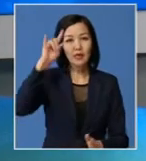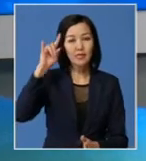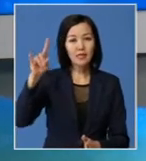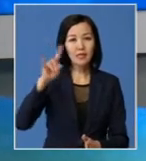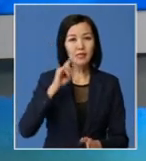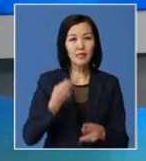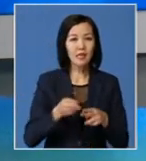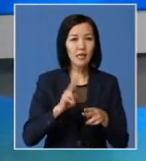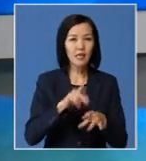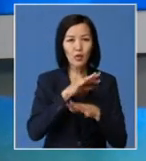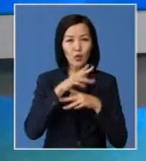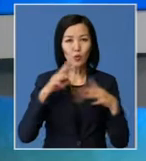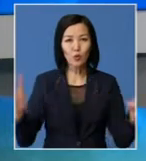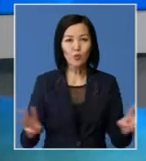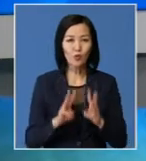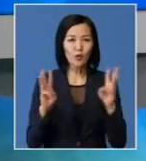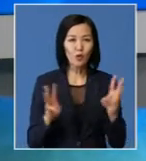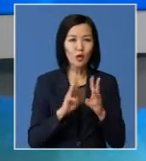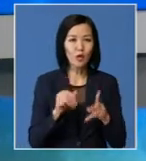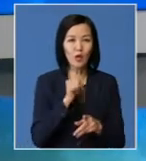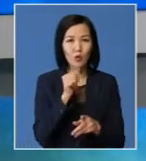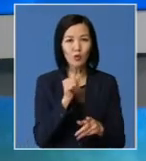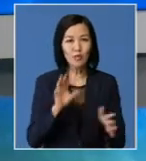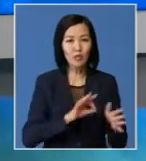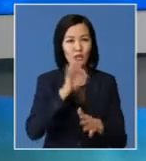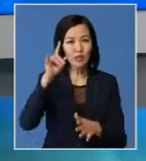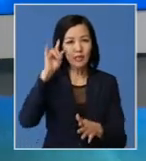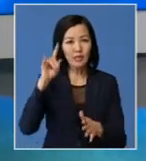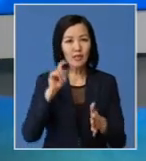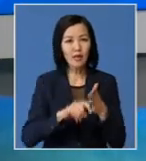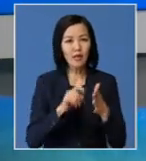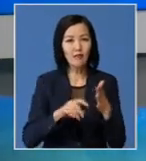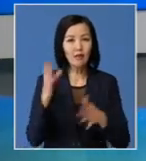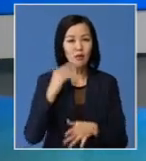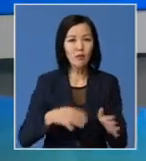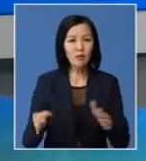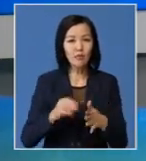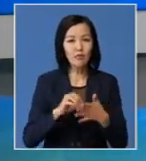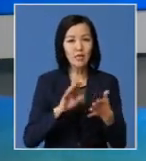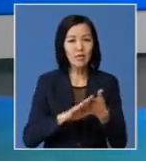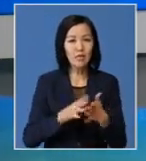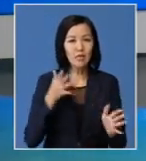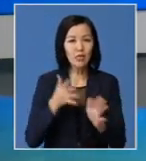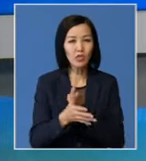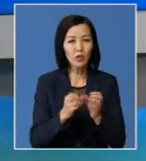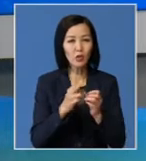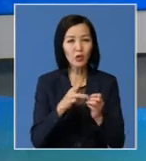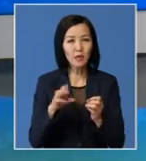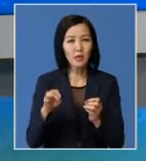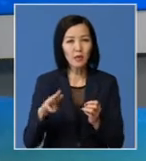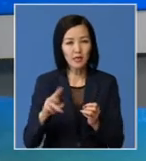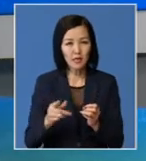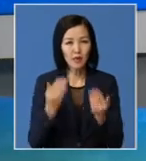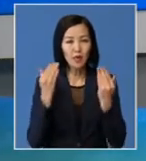Еліміздегі ең көп өрт оқиғалары Қостанай, Шығыс Қазақстан, Қарағанды және Алматы облысында тіркелген. Одан келген шығын аз емес, 12